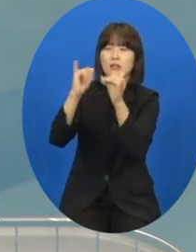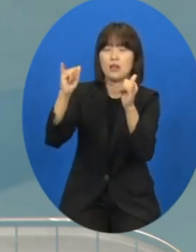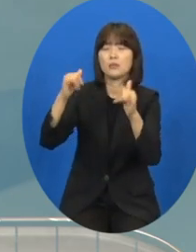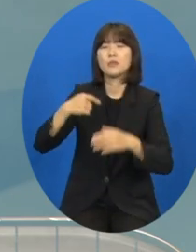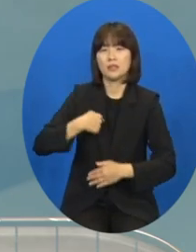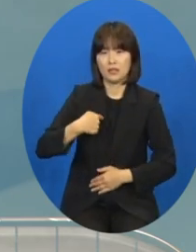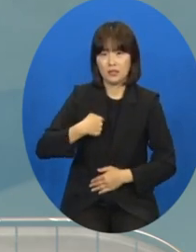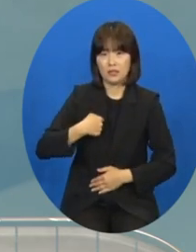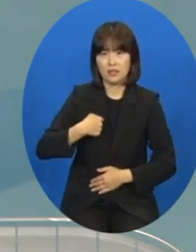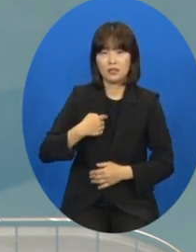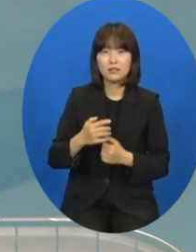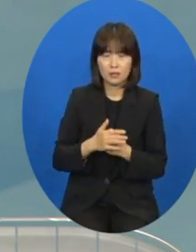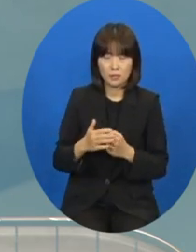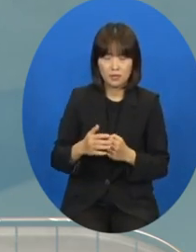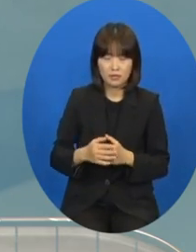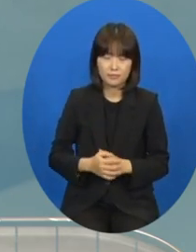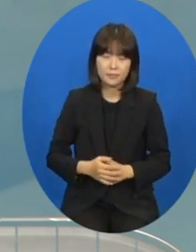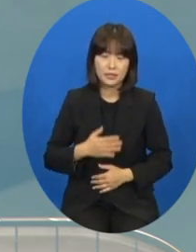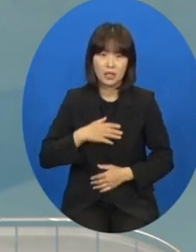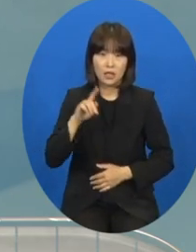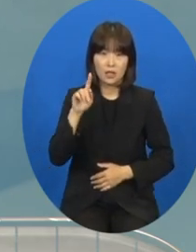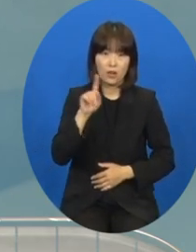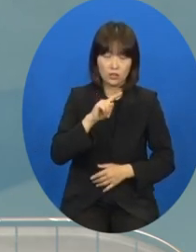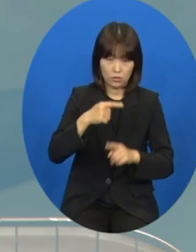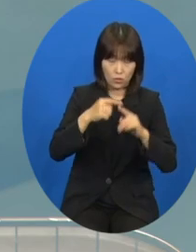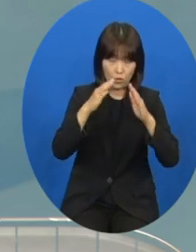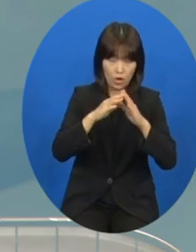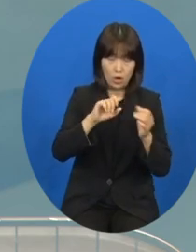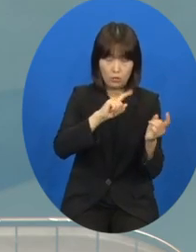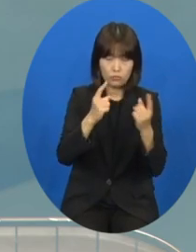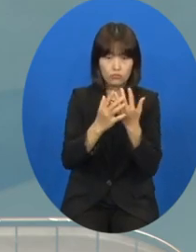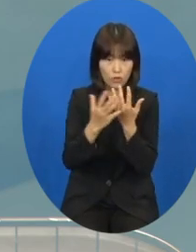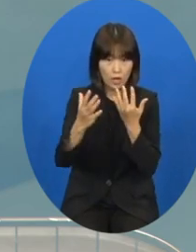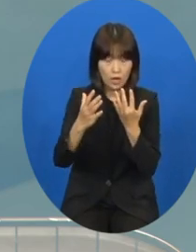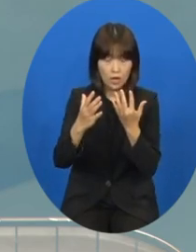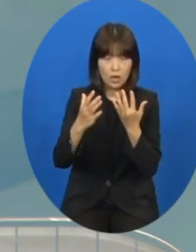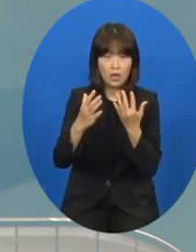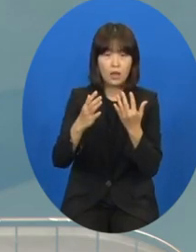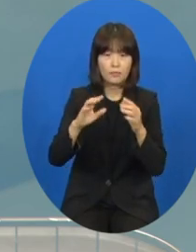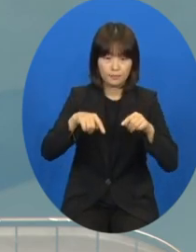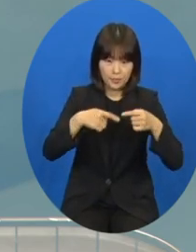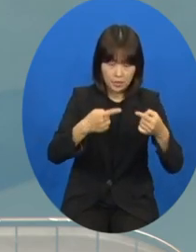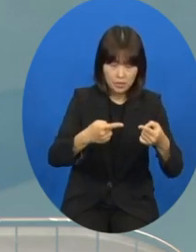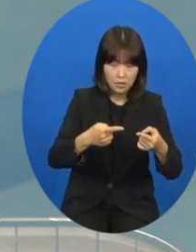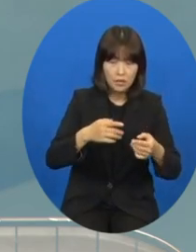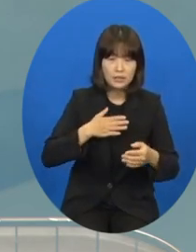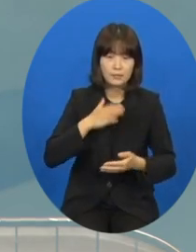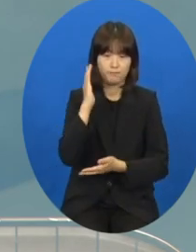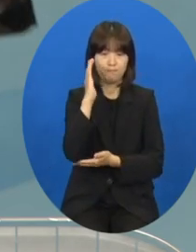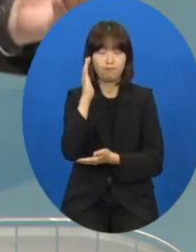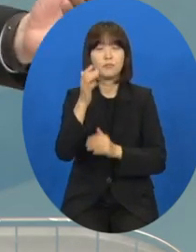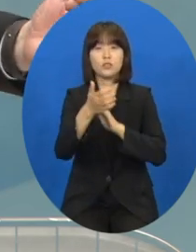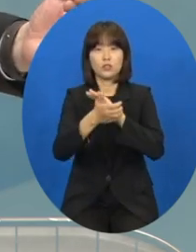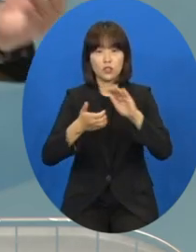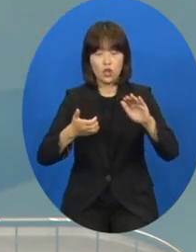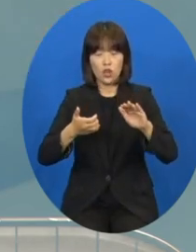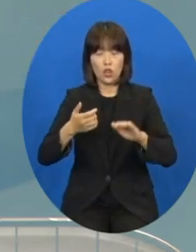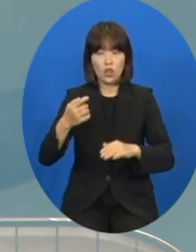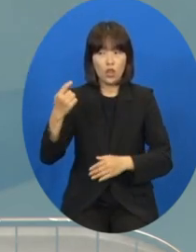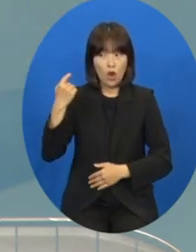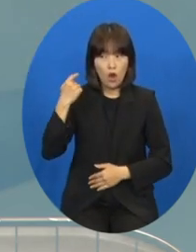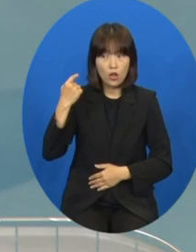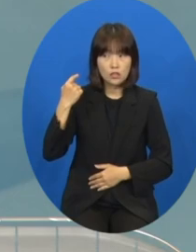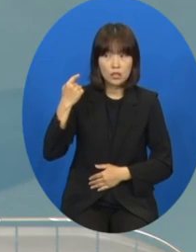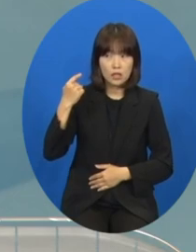제가 어느 교회 부흥회를 갔다가 그 부흥회 때 제가 말씀을 전하기 전에 어제 들은 말씀에 대한